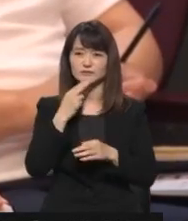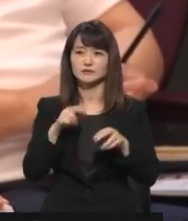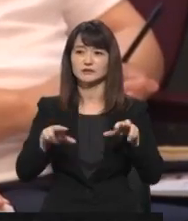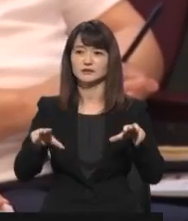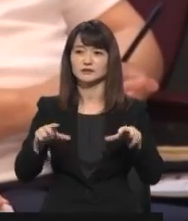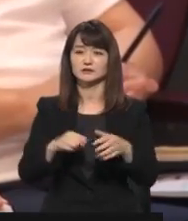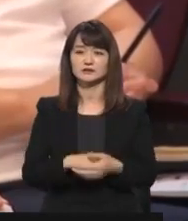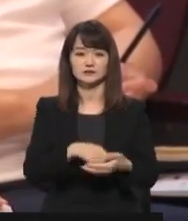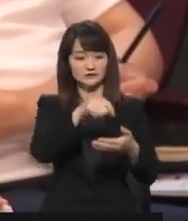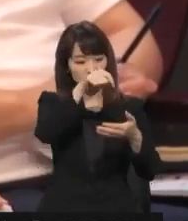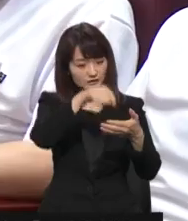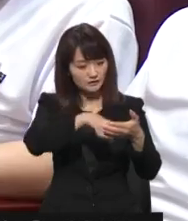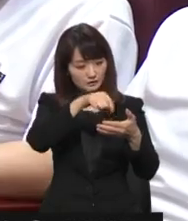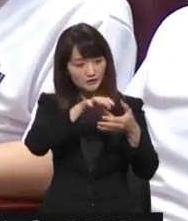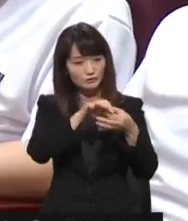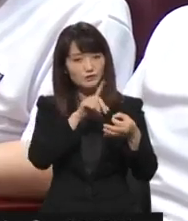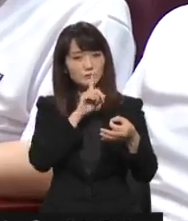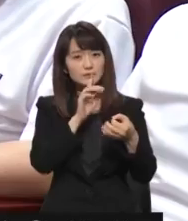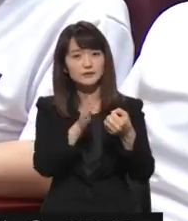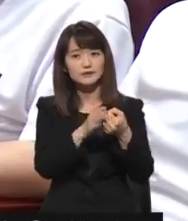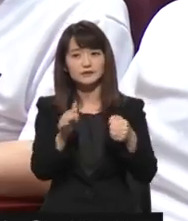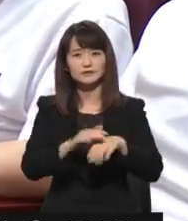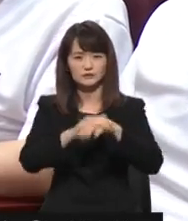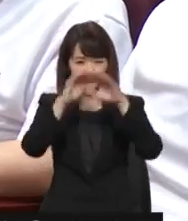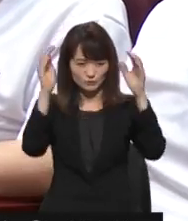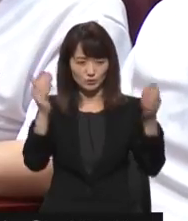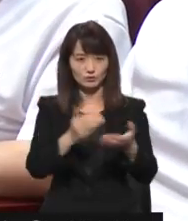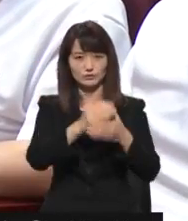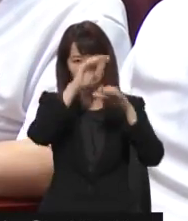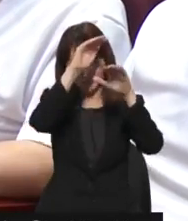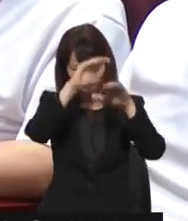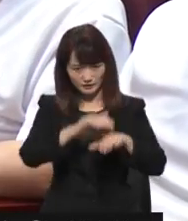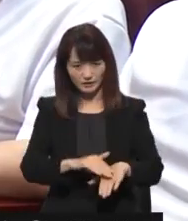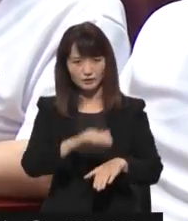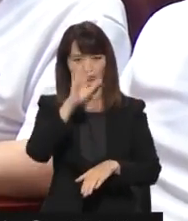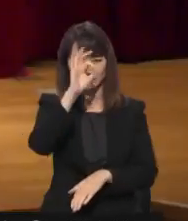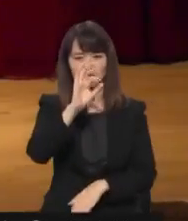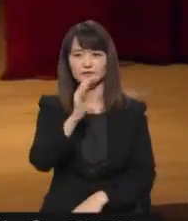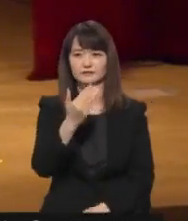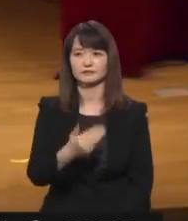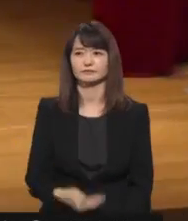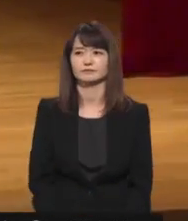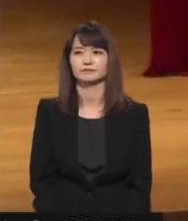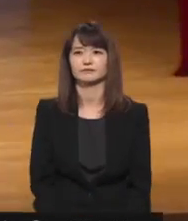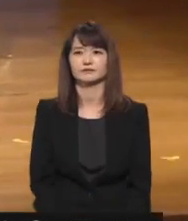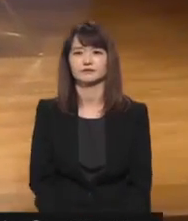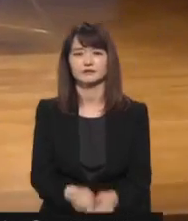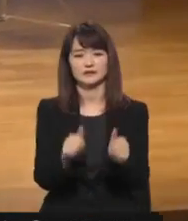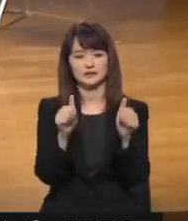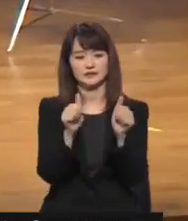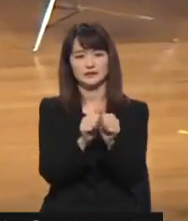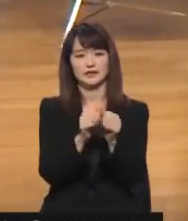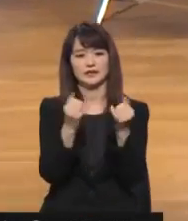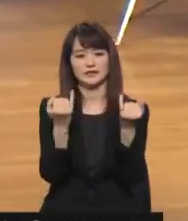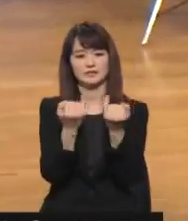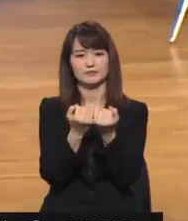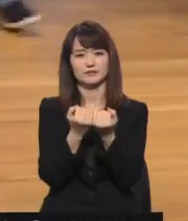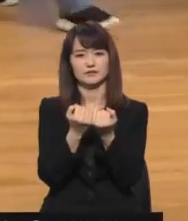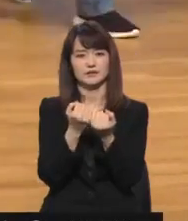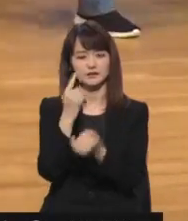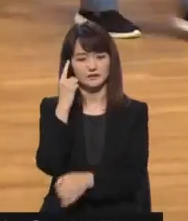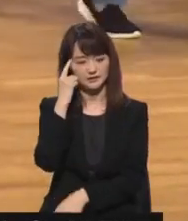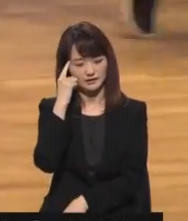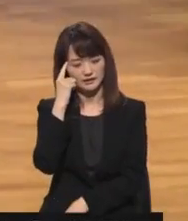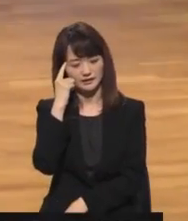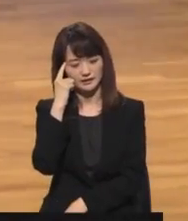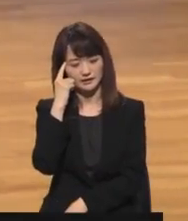현재 기사를 통한 전원 입니까 예 전체적인 내용 맥락을 자세로 내용이 봐야 되겠지만 성인지 감수성 에 심각한 문제가 있는 얘기 그렇죠